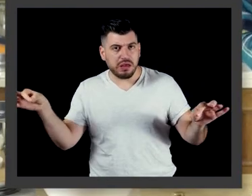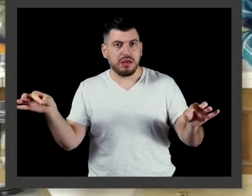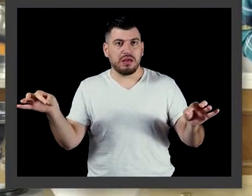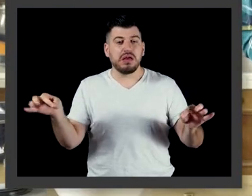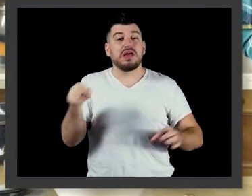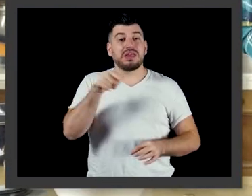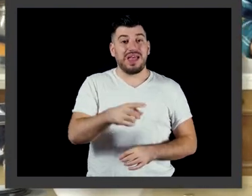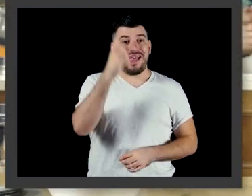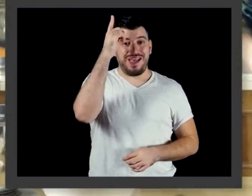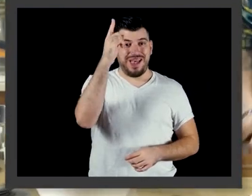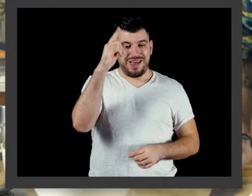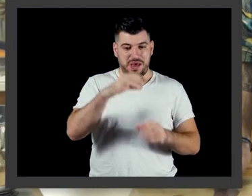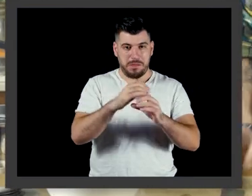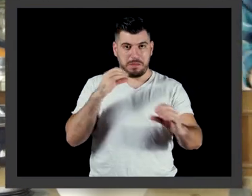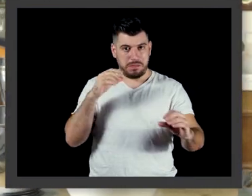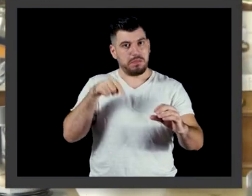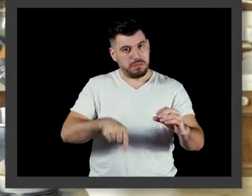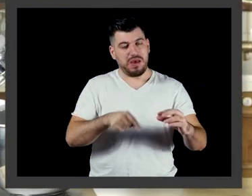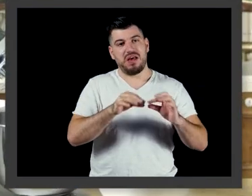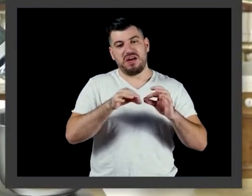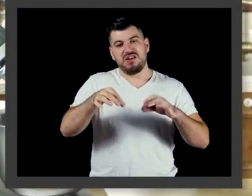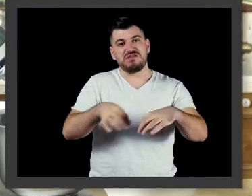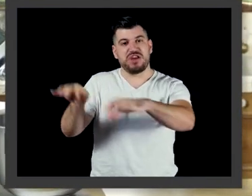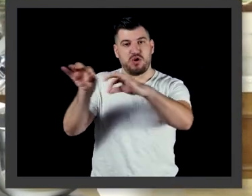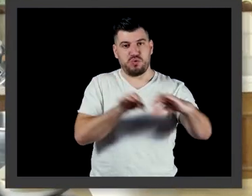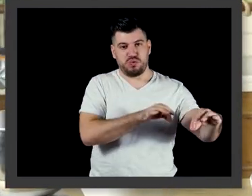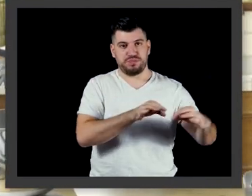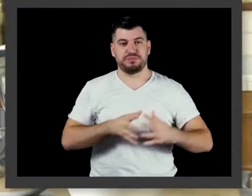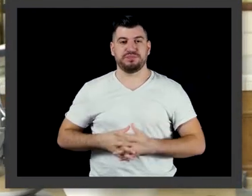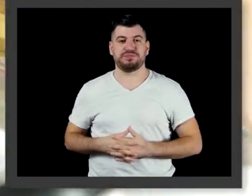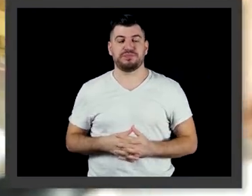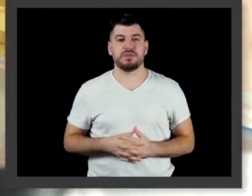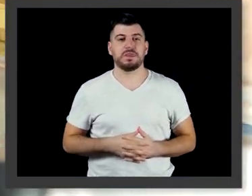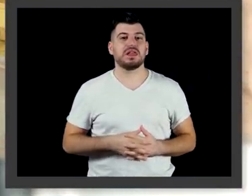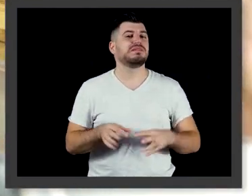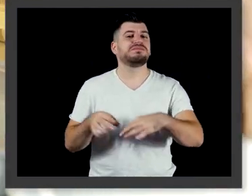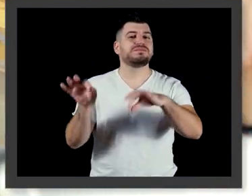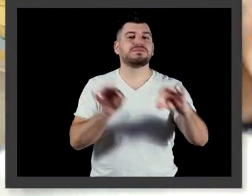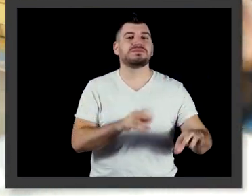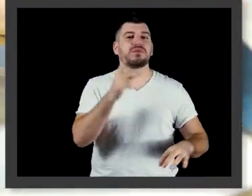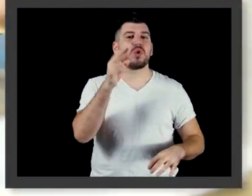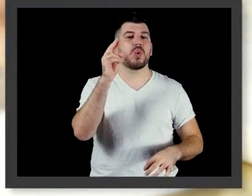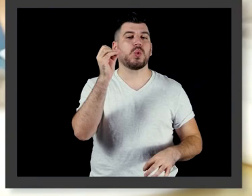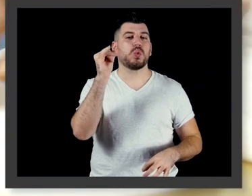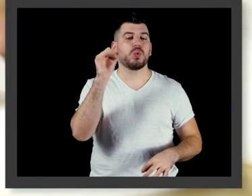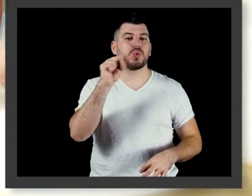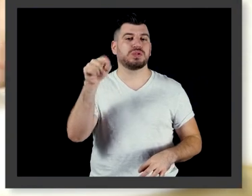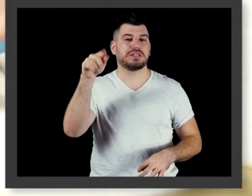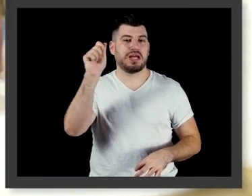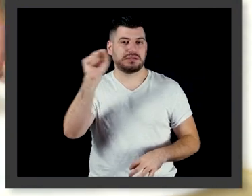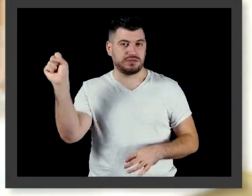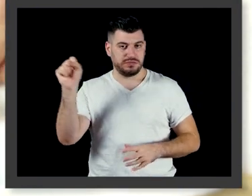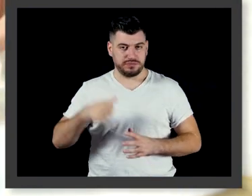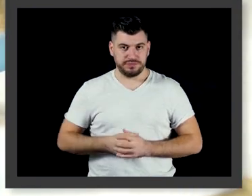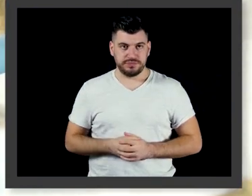Και θα πάρουμε ένα πακέτο φύλλο κρούστας. Κάτσε εδώ τι ώρα. Έτοιμο φυλλαράκι, μια χαρά.